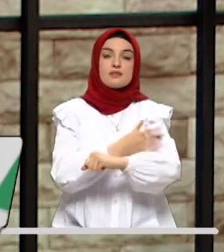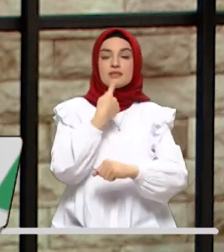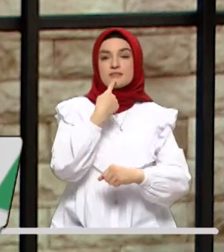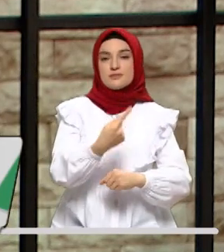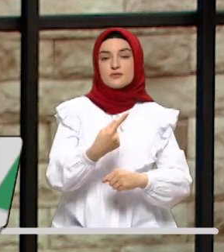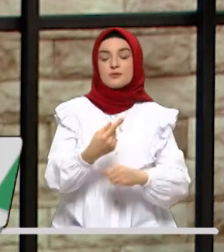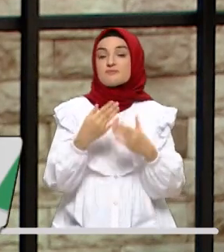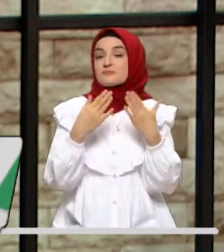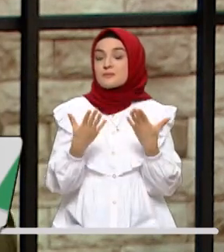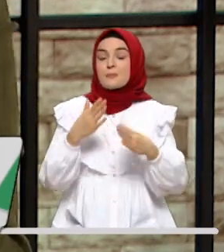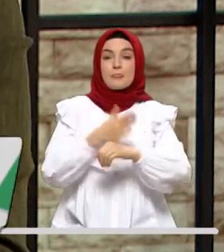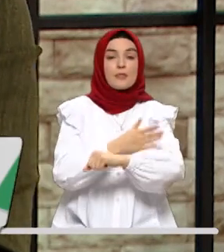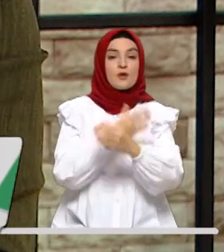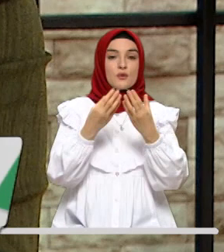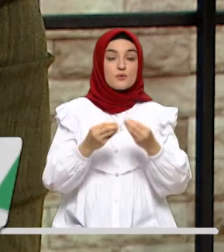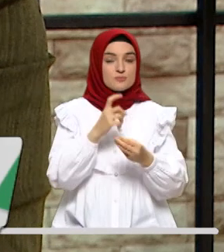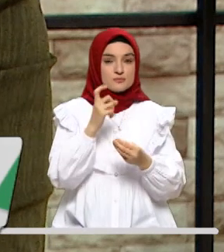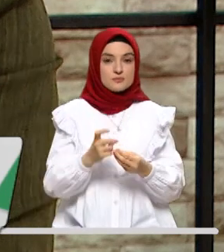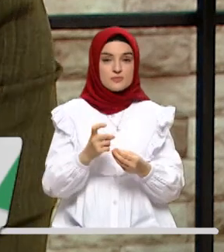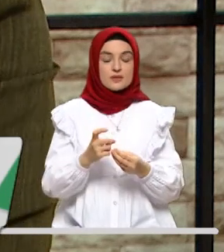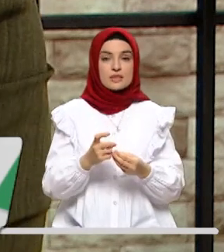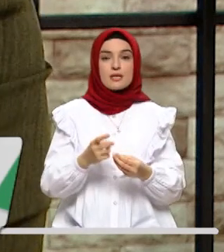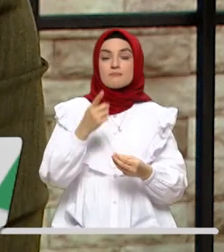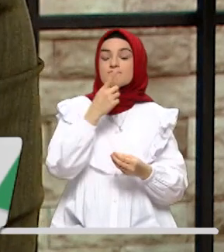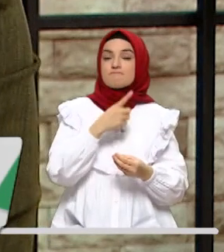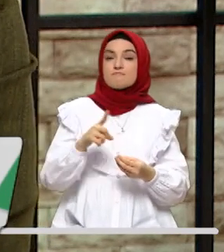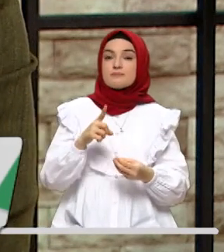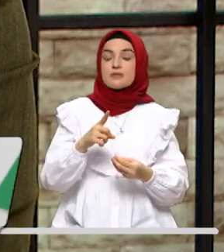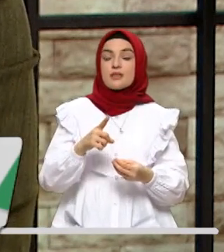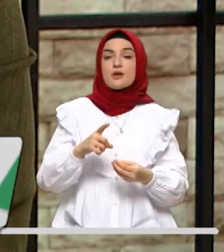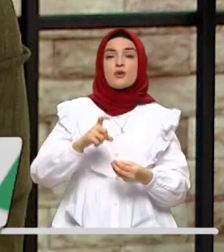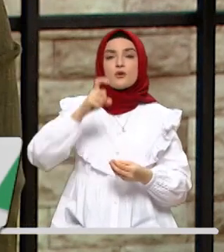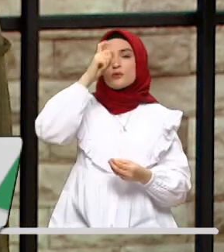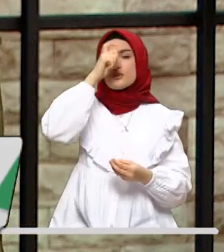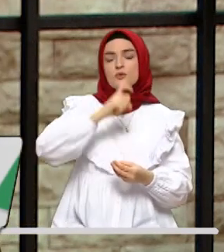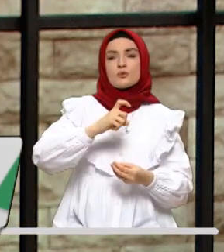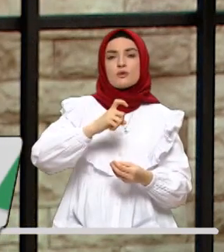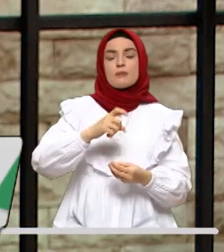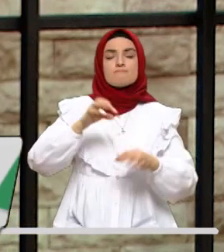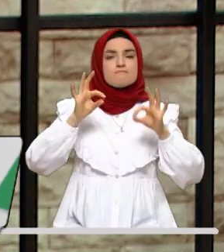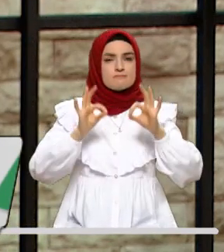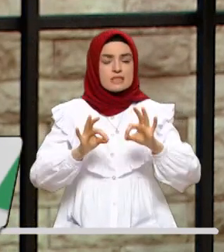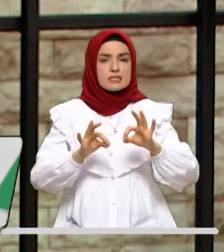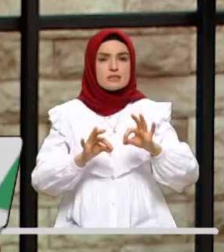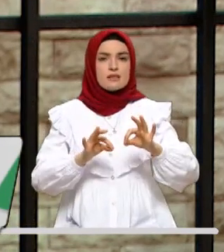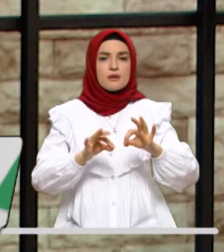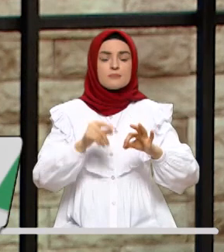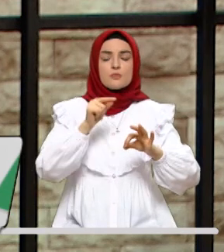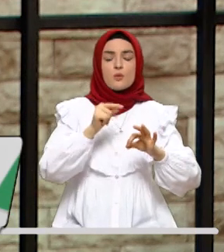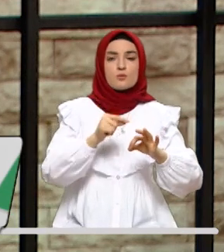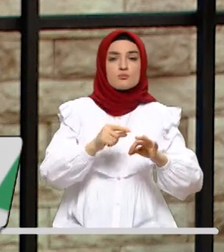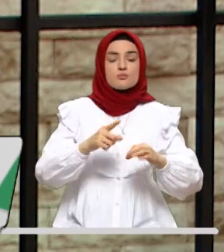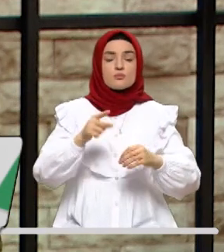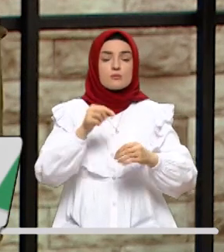nasıl vatan olmuş? 1900'lerin başında 20 milyon nüfus var. 1920'lerin başına gelince 13